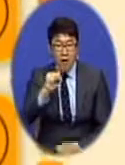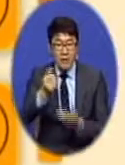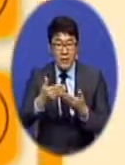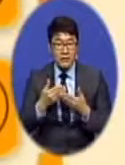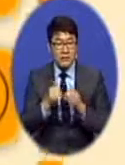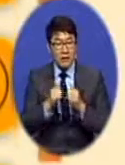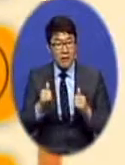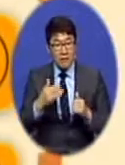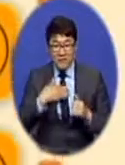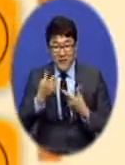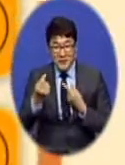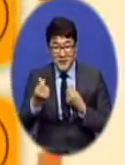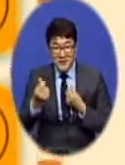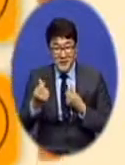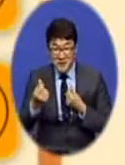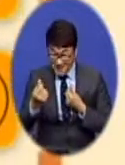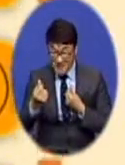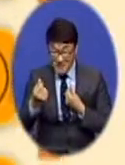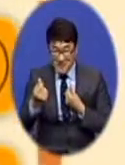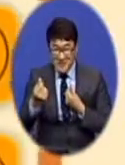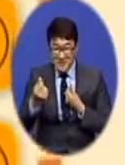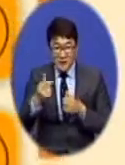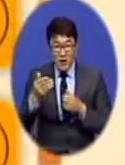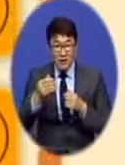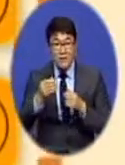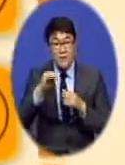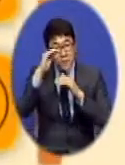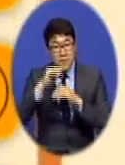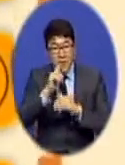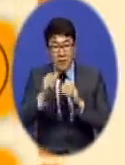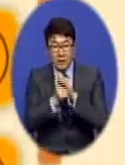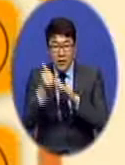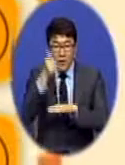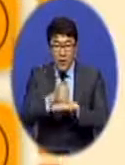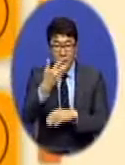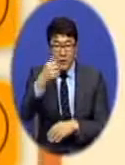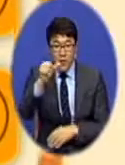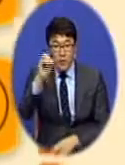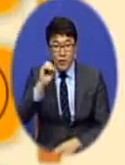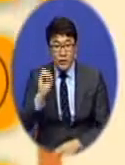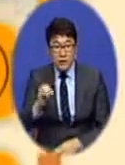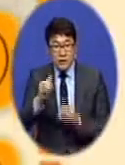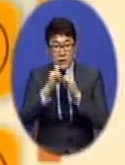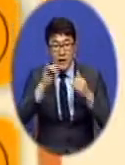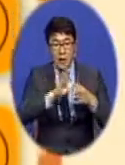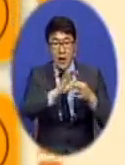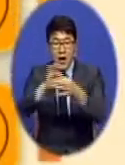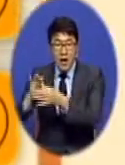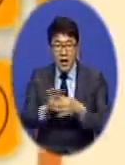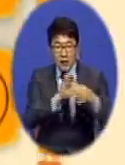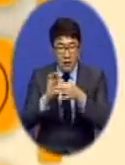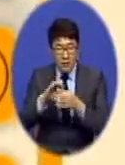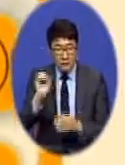예. 네. 뭐 저거 뭐 별 차이 없네요. 근데 그분이 예. 성공의 85%는 예. 인간관계에서 비롯되는데